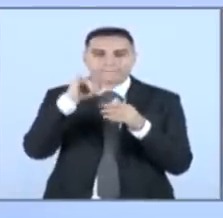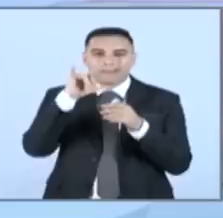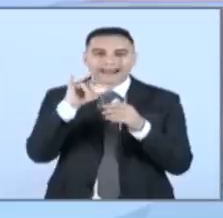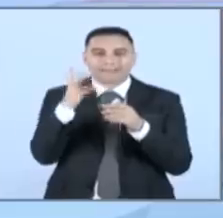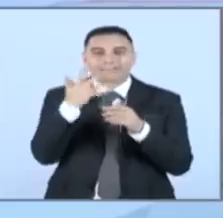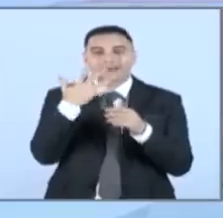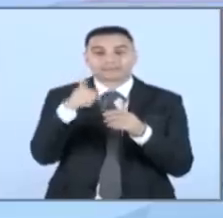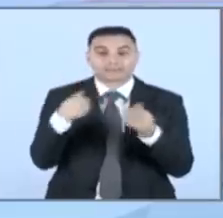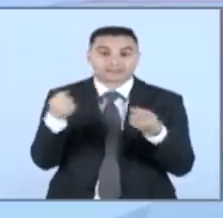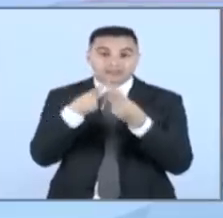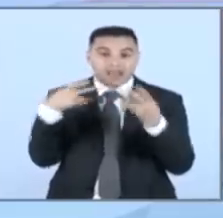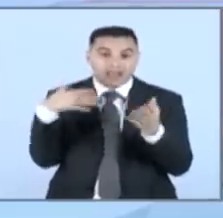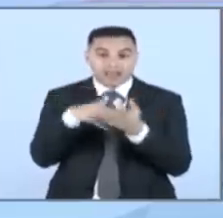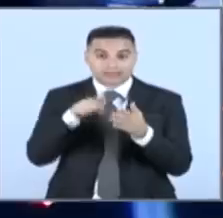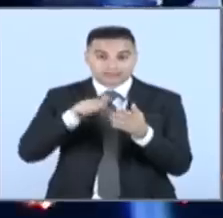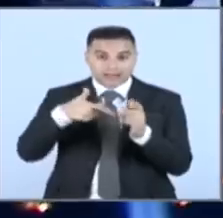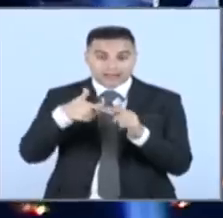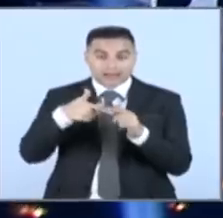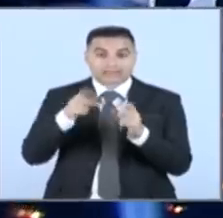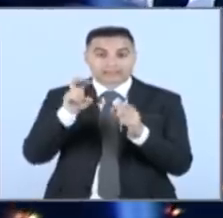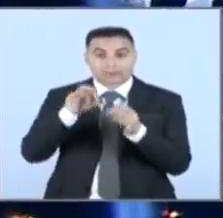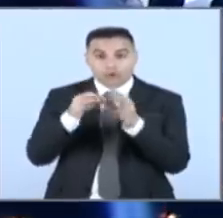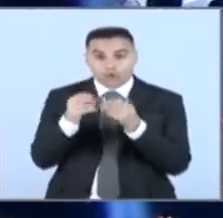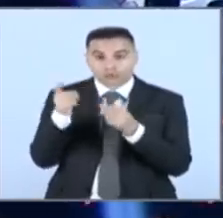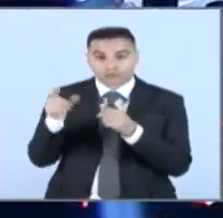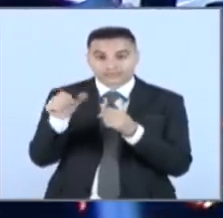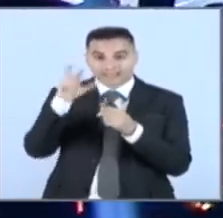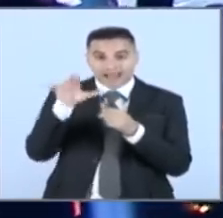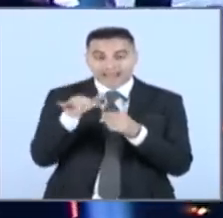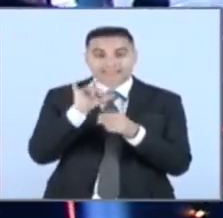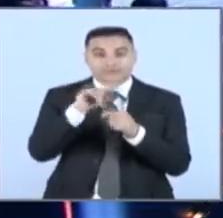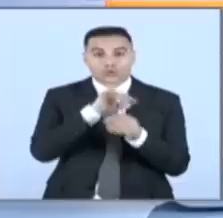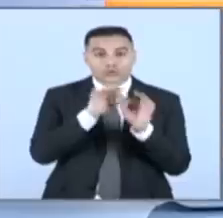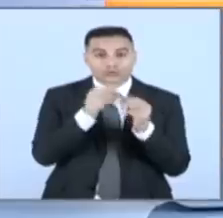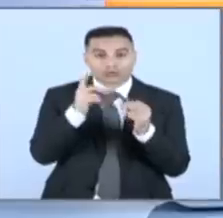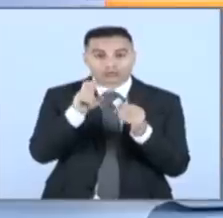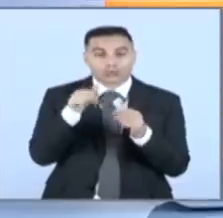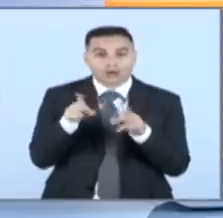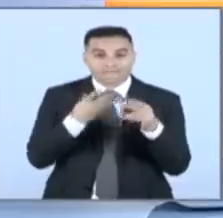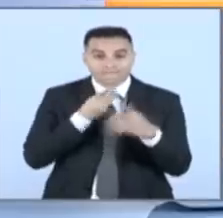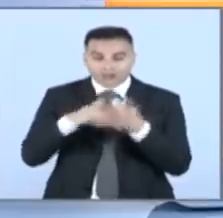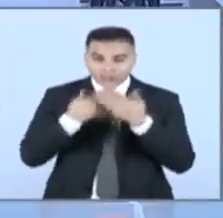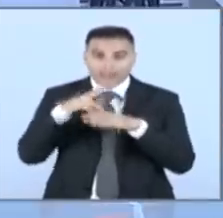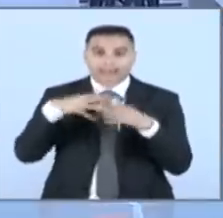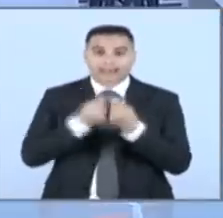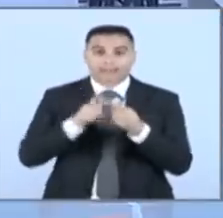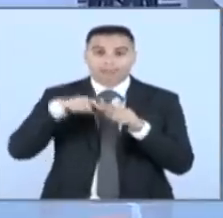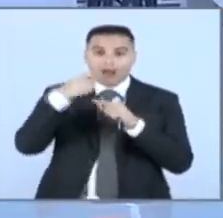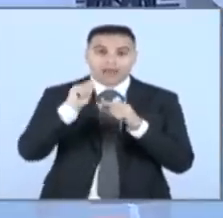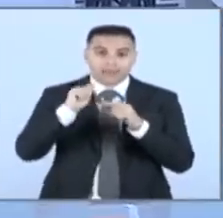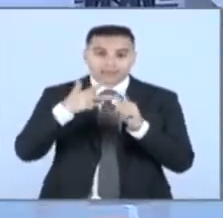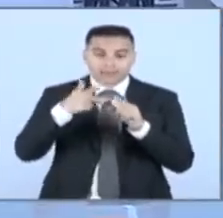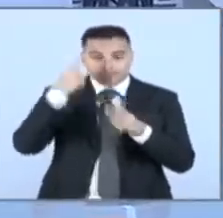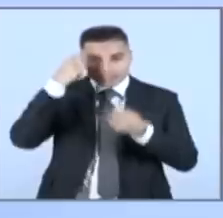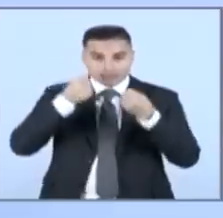الفقرة 70 عائلة نيازي، 50 عائلة طه. هنخرج فاصل وهنرجع مرة تانية مع